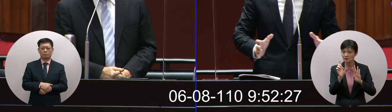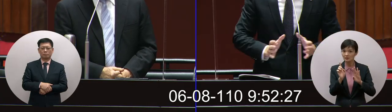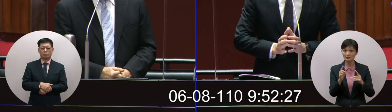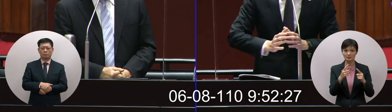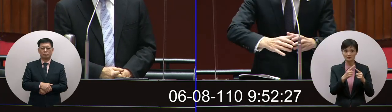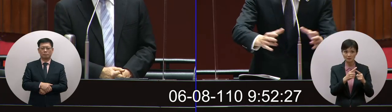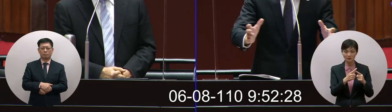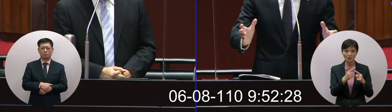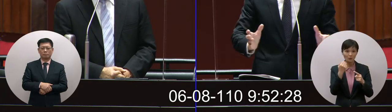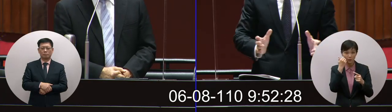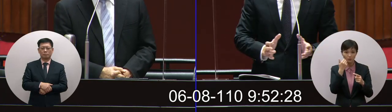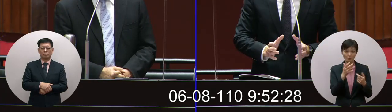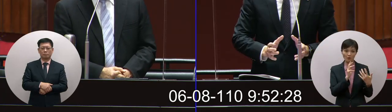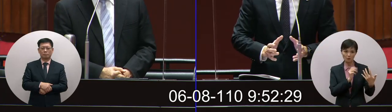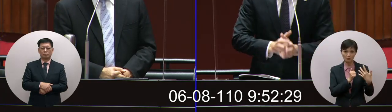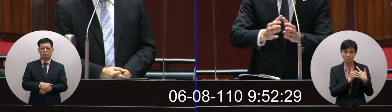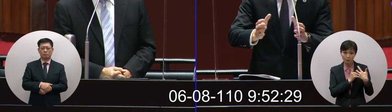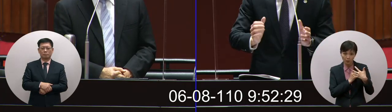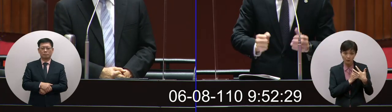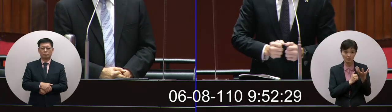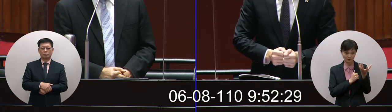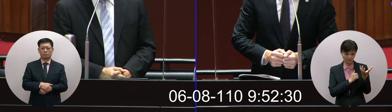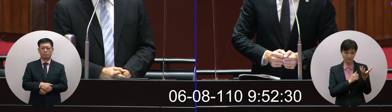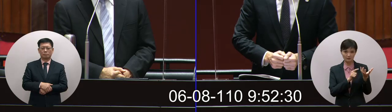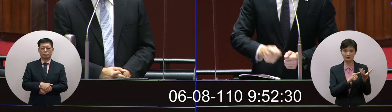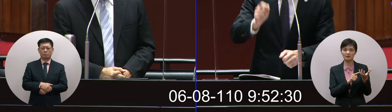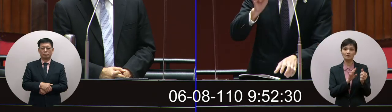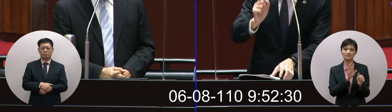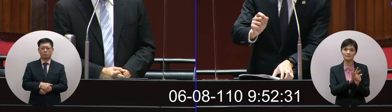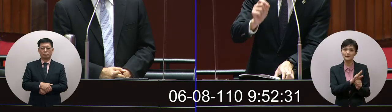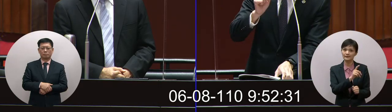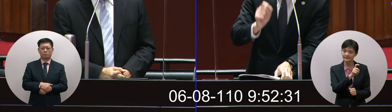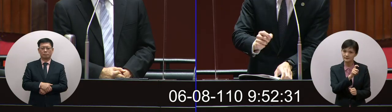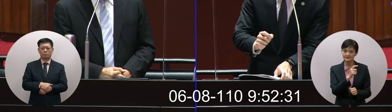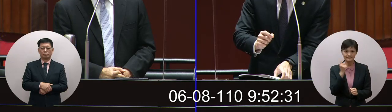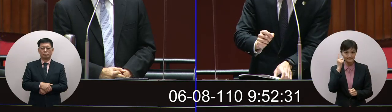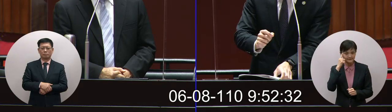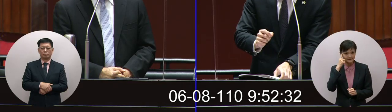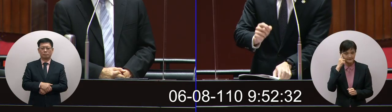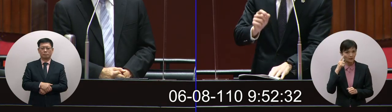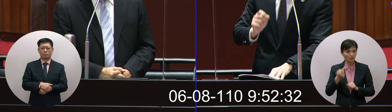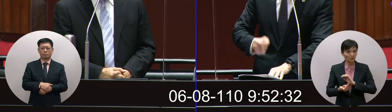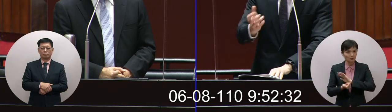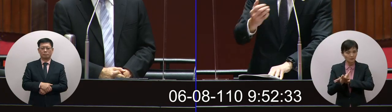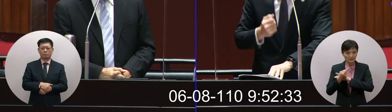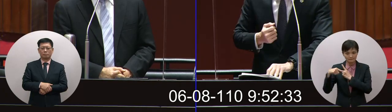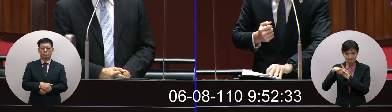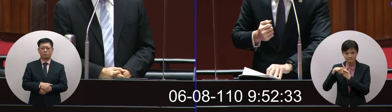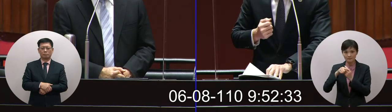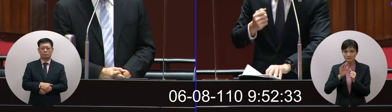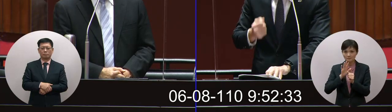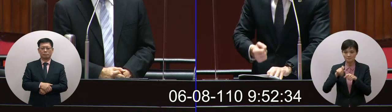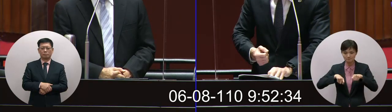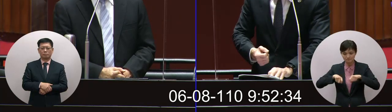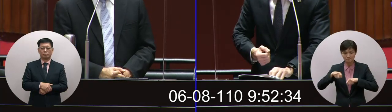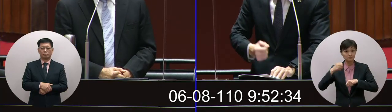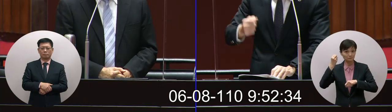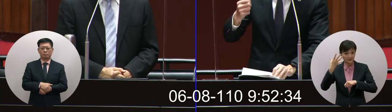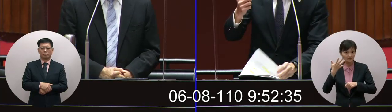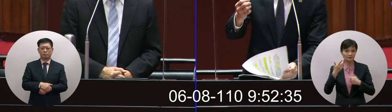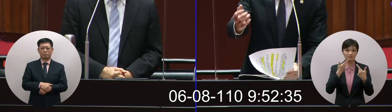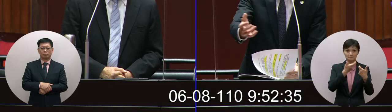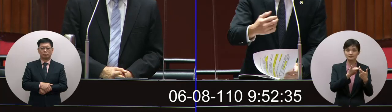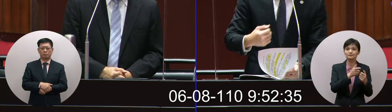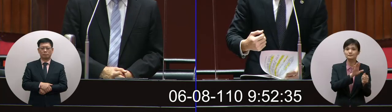款的问题，那足济人拢有这种问题，啊，伊拢得袂到帮助，咱就较紧想新的方法，吼、哦，改个接起来，新的方法